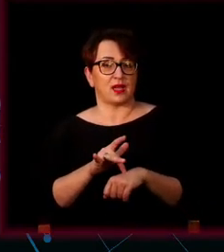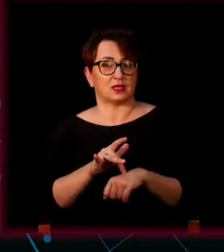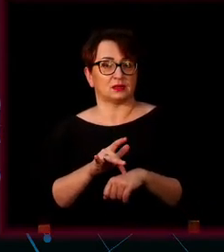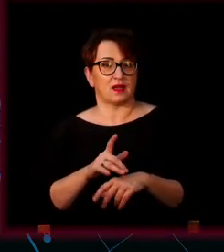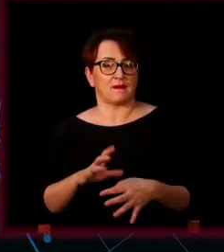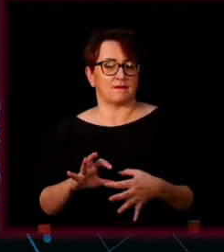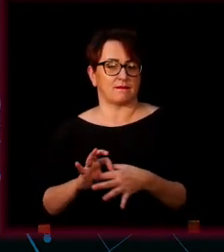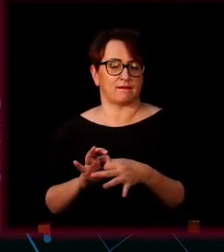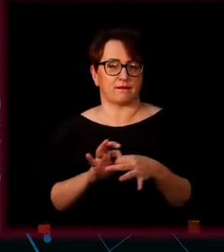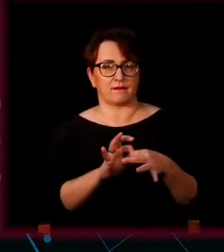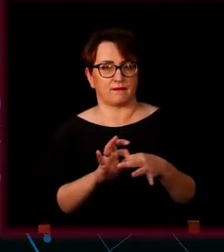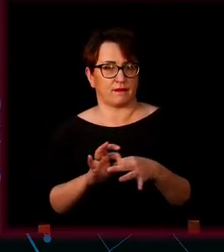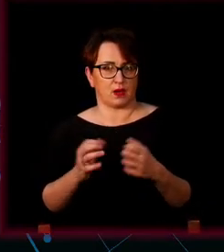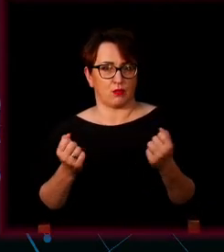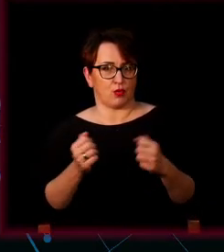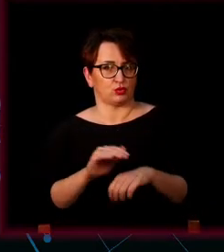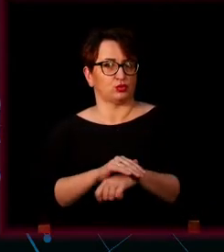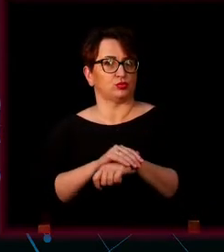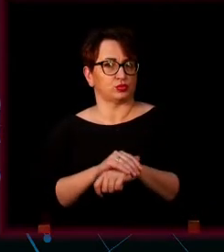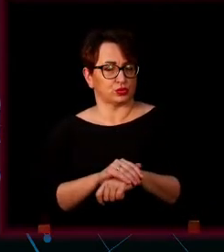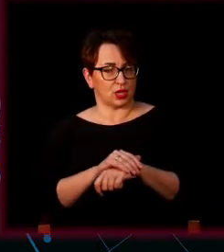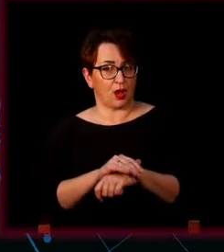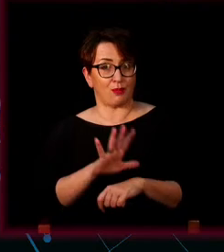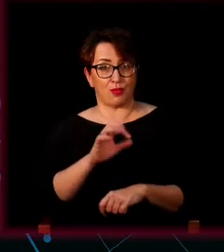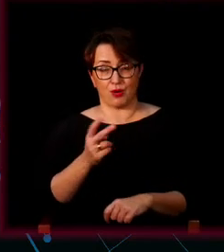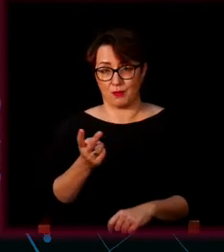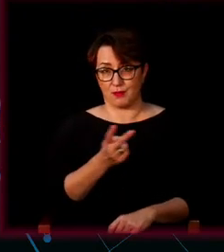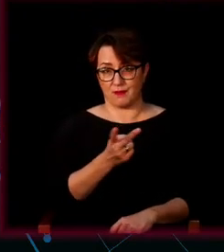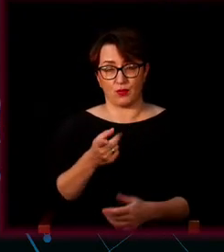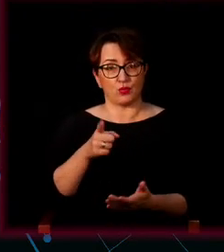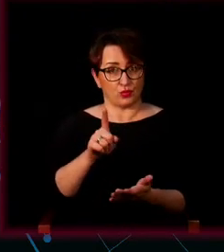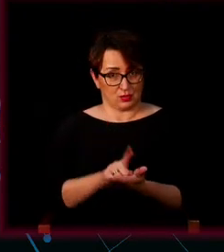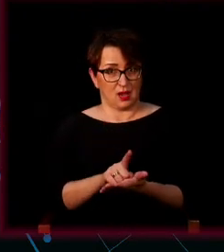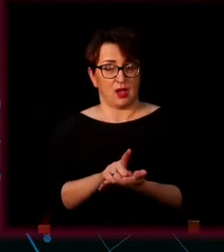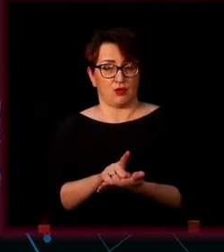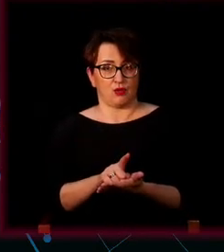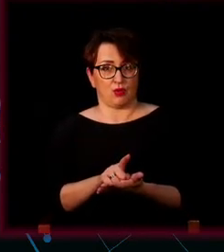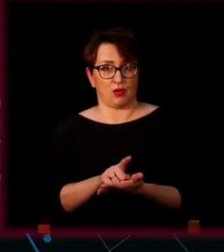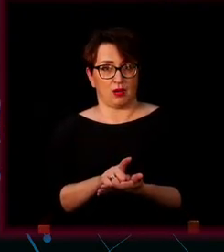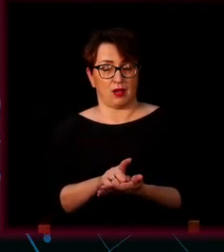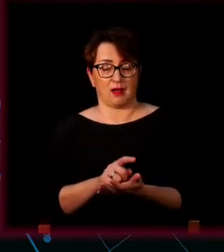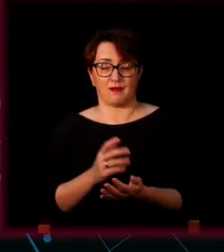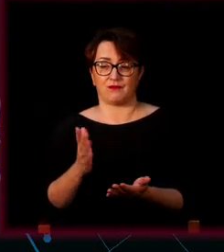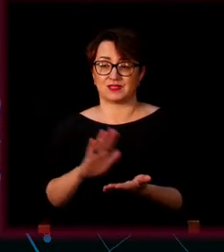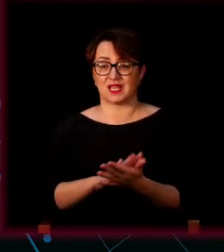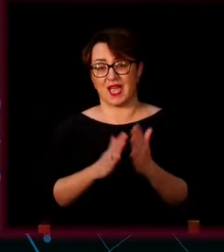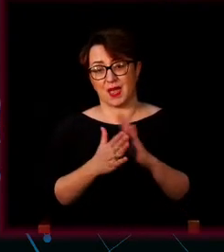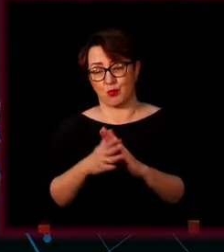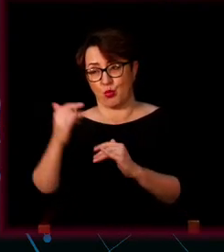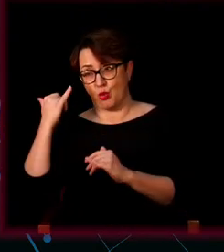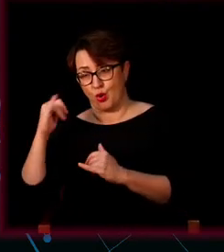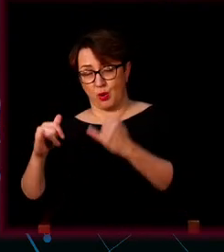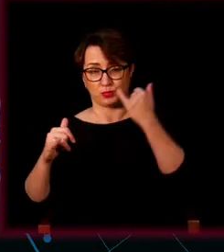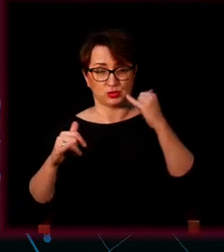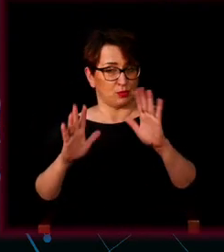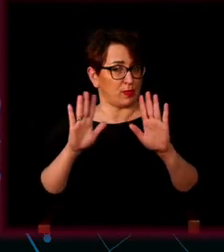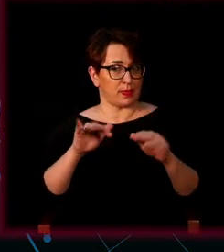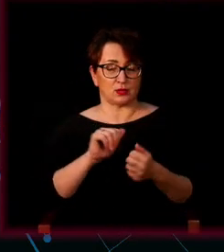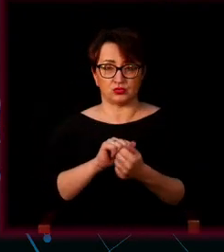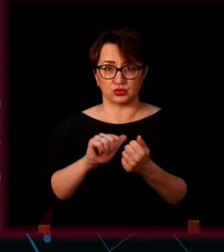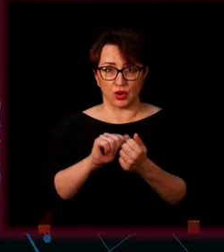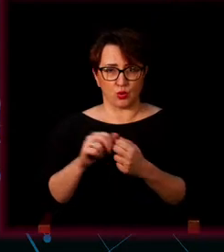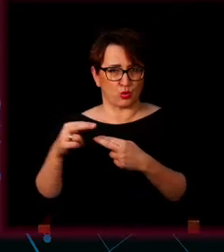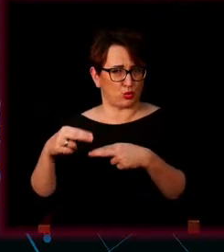tej więzi, która się między nimi zawiązała, tak? Bo im się udało, mimo jakby tej wzajemnej jakby obcości